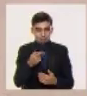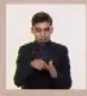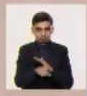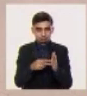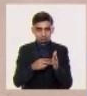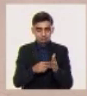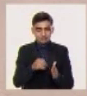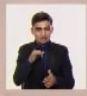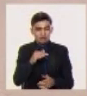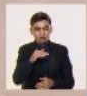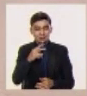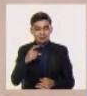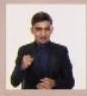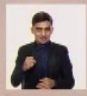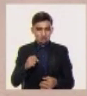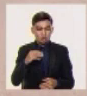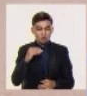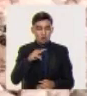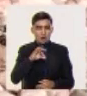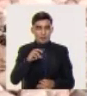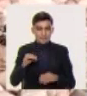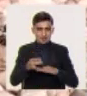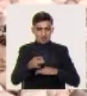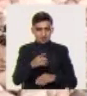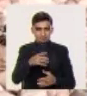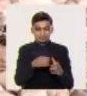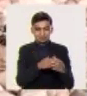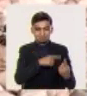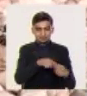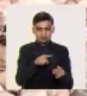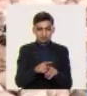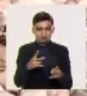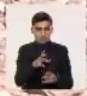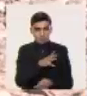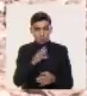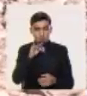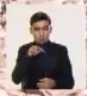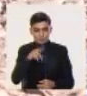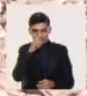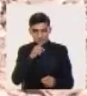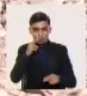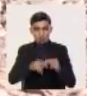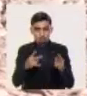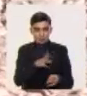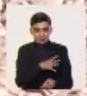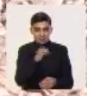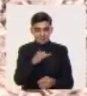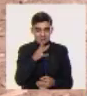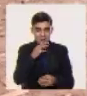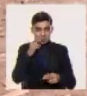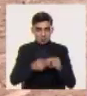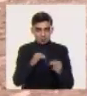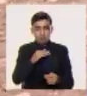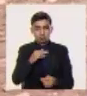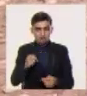сумму. В отделе ЖКХ Тулебийского района рассказали, что подрядчик должен был все закончить еще в июле. За срыв сроков сдачи компания